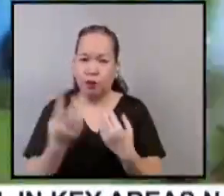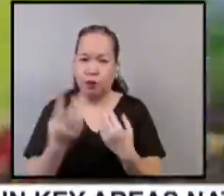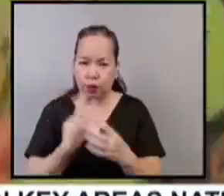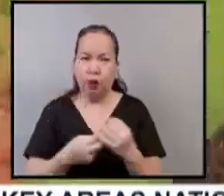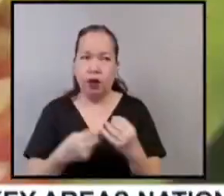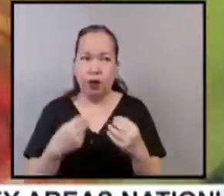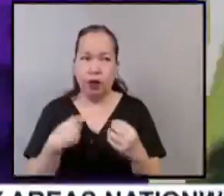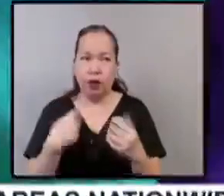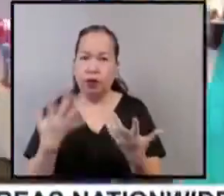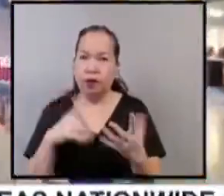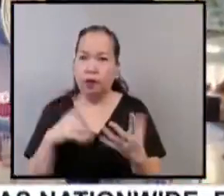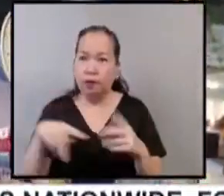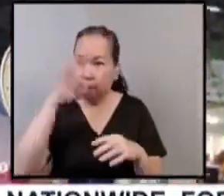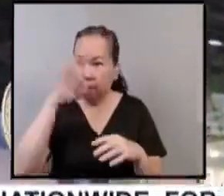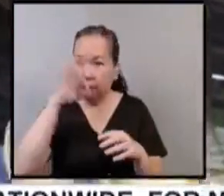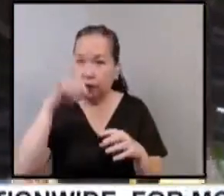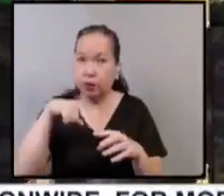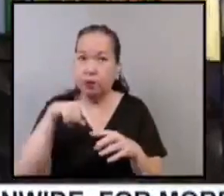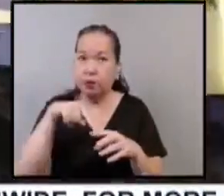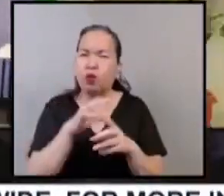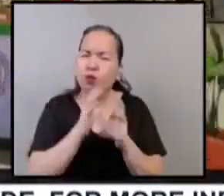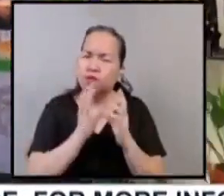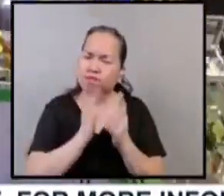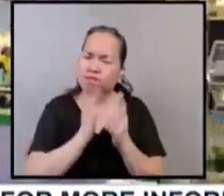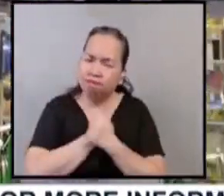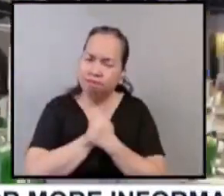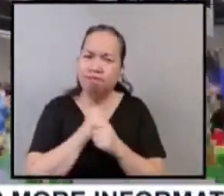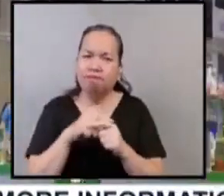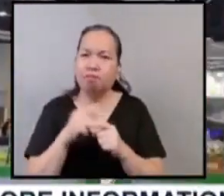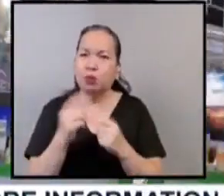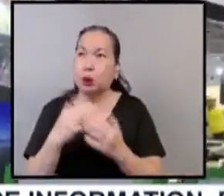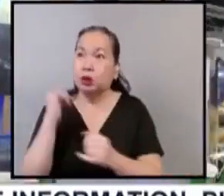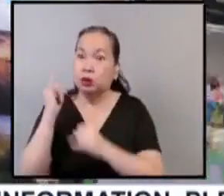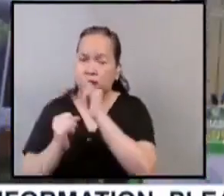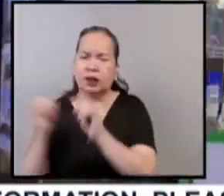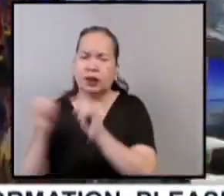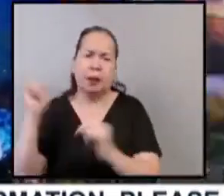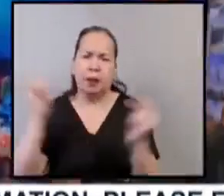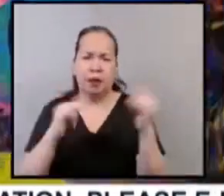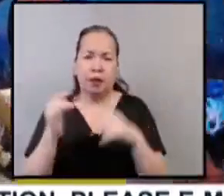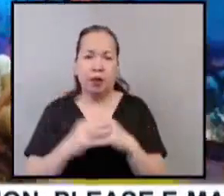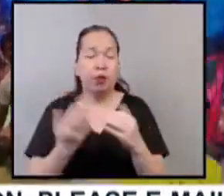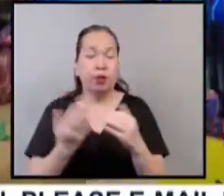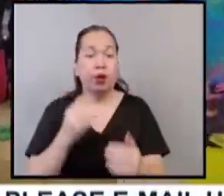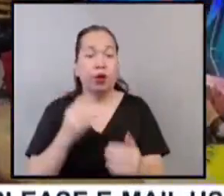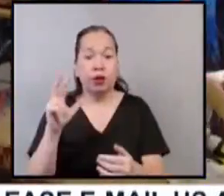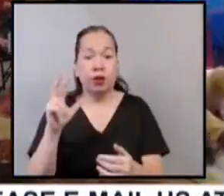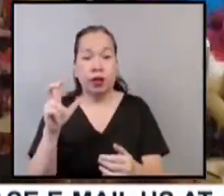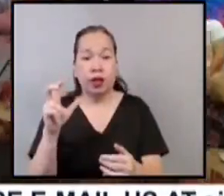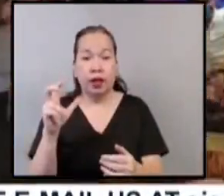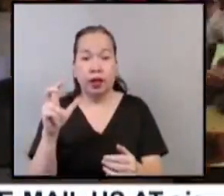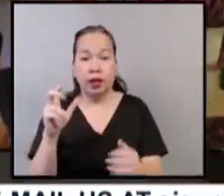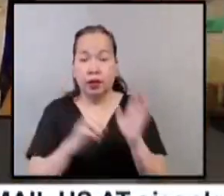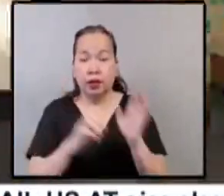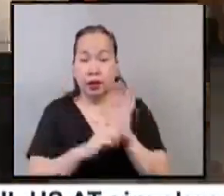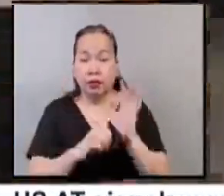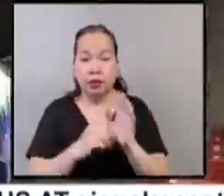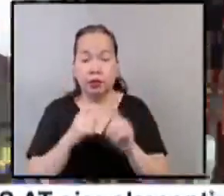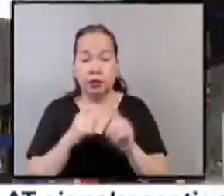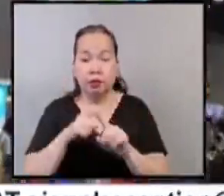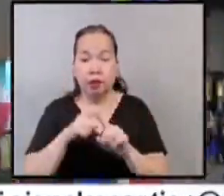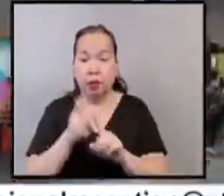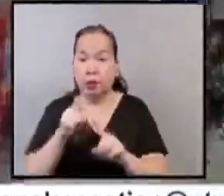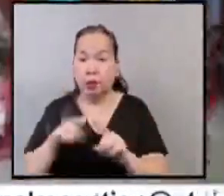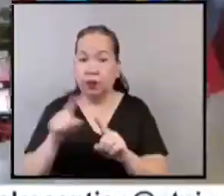international travelers. Aabot ng 300 exhibitors mula sa 17 regions ang inaasang makikisa, kalahok